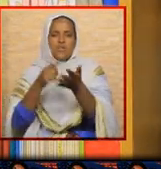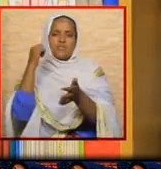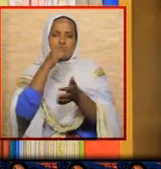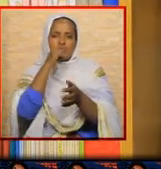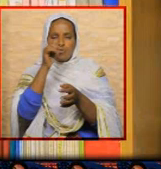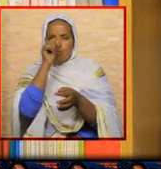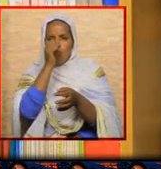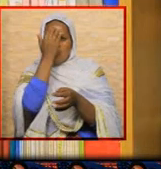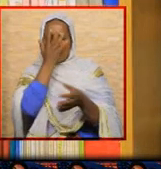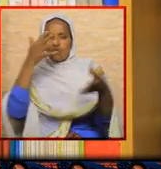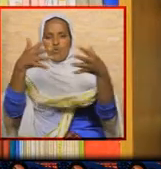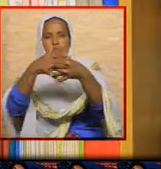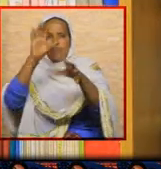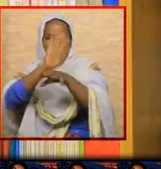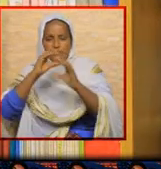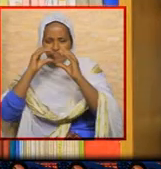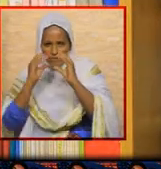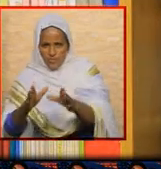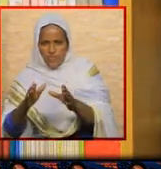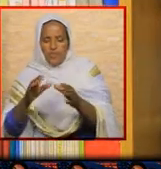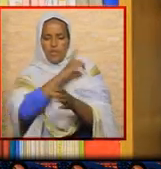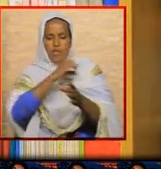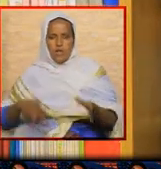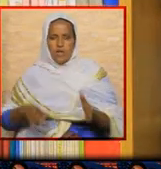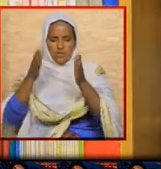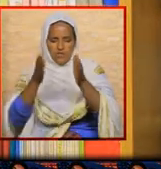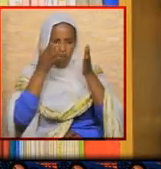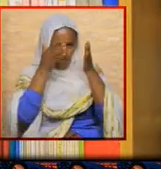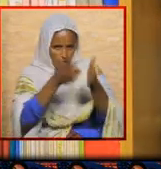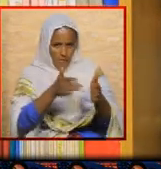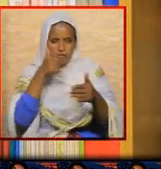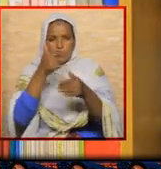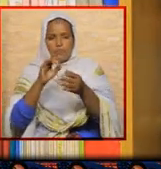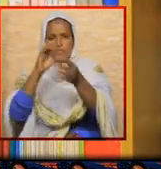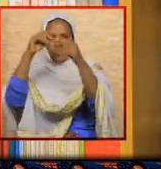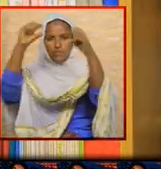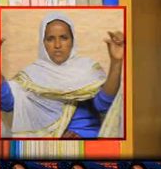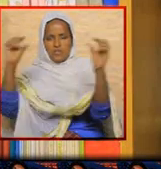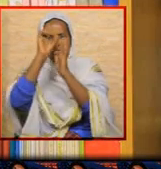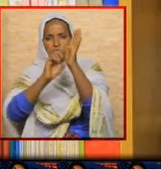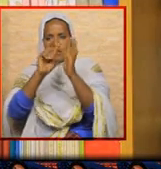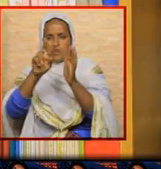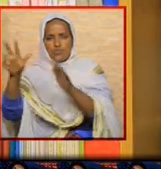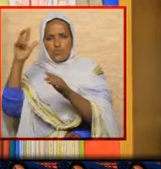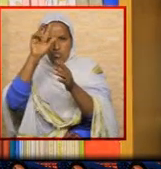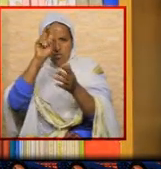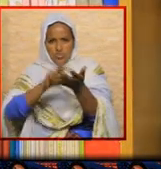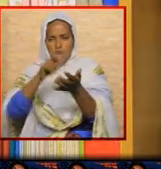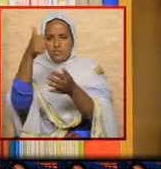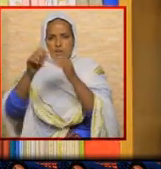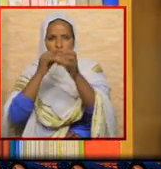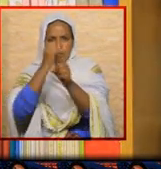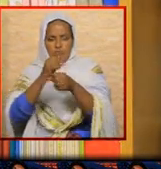ሴቶች የኢትዮጵያ ኦርቶዶክስ ተዋሕዶ ቤተክርስቲያን አስተምህሮና የምመናኑ አመለካከት በሚል ርዕስ ህዳር 23 ቀን 2010